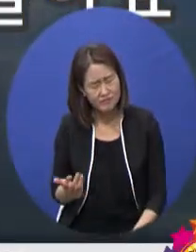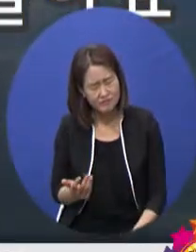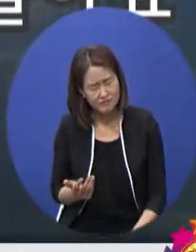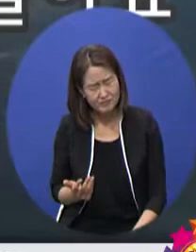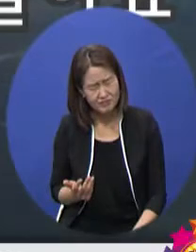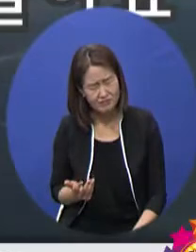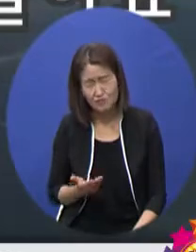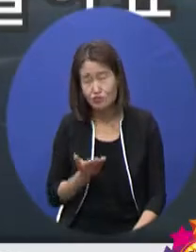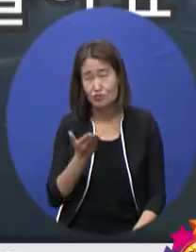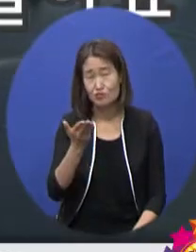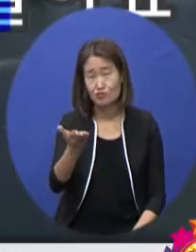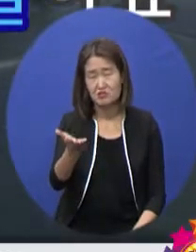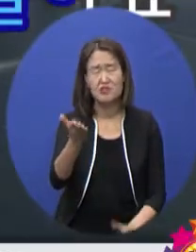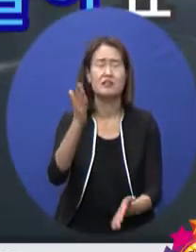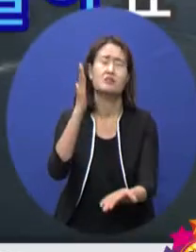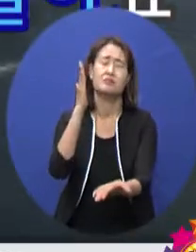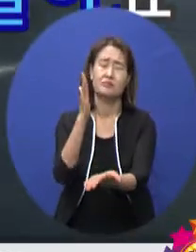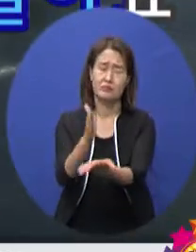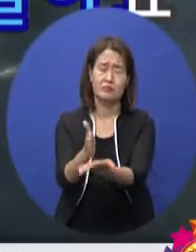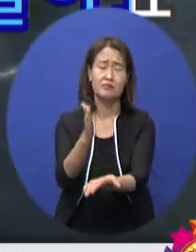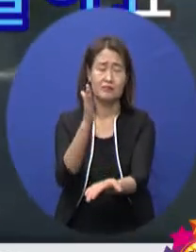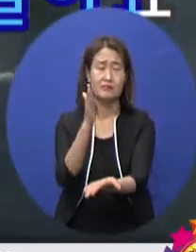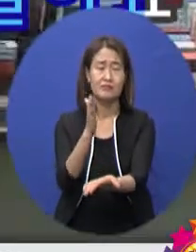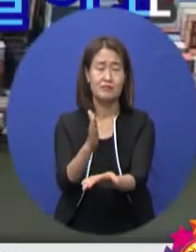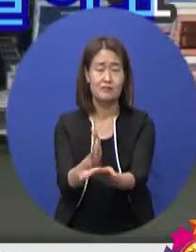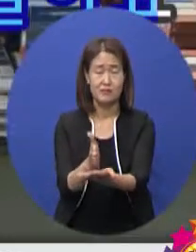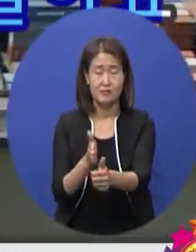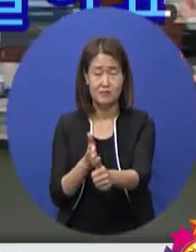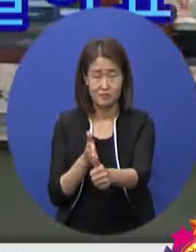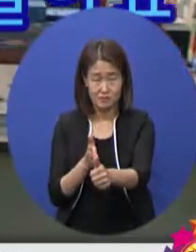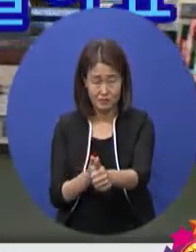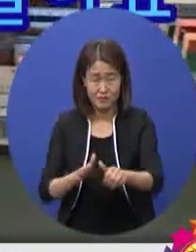아픔이 남주지 말아요